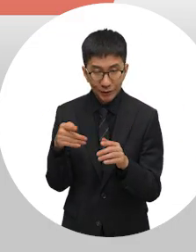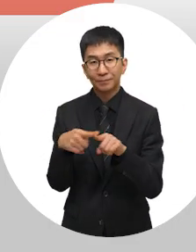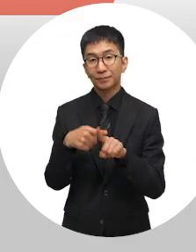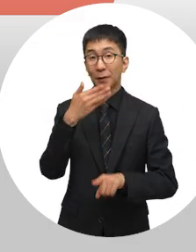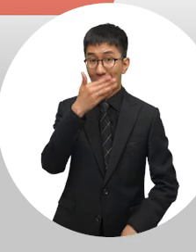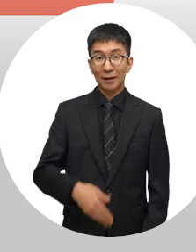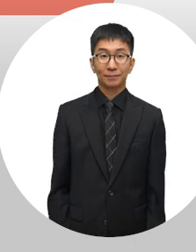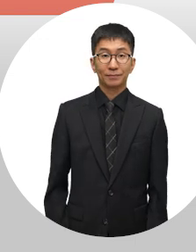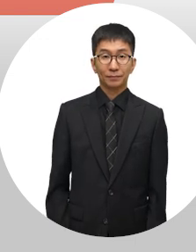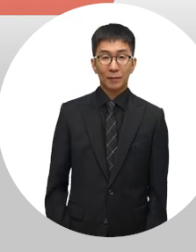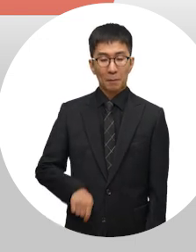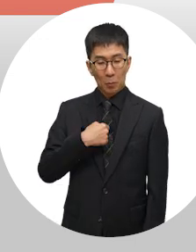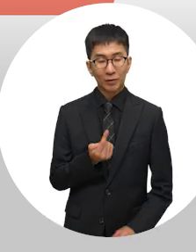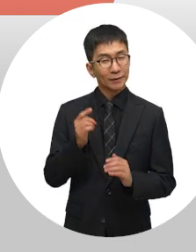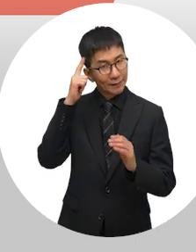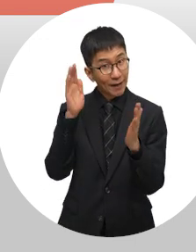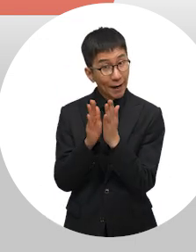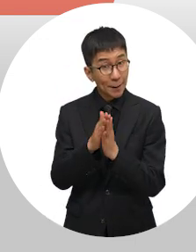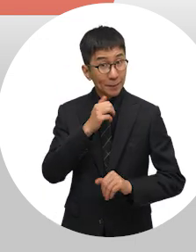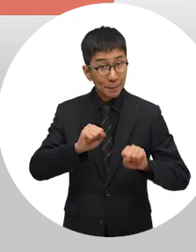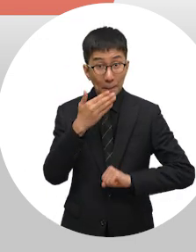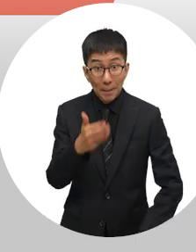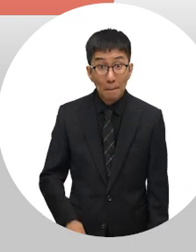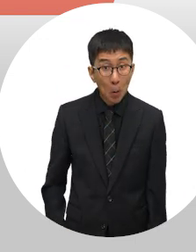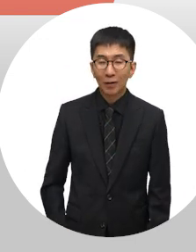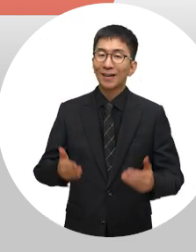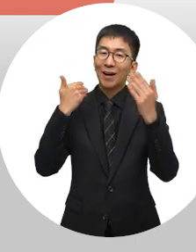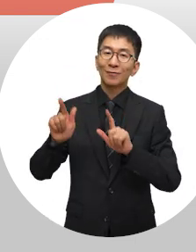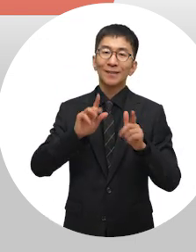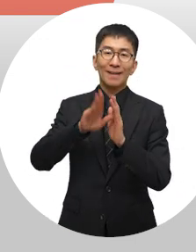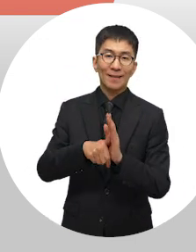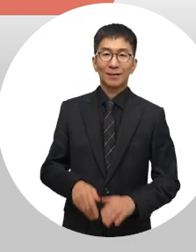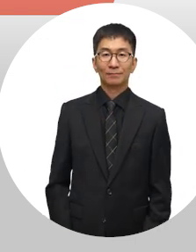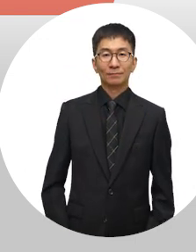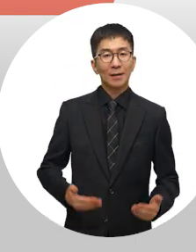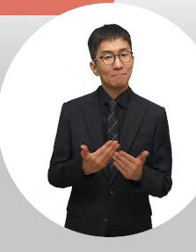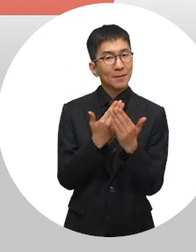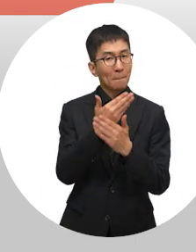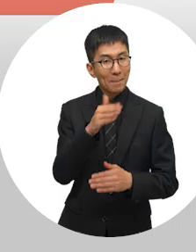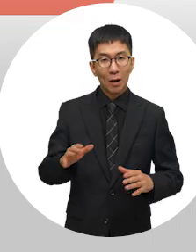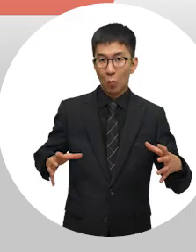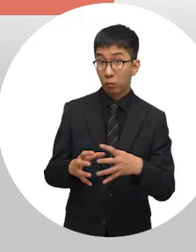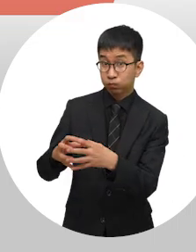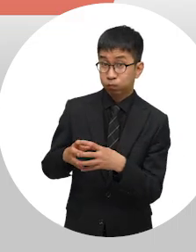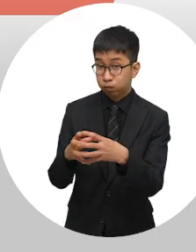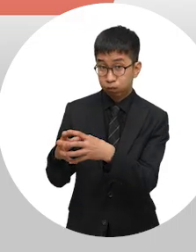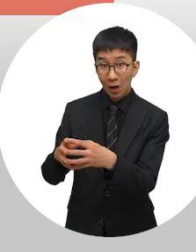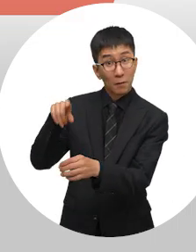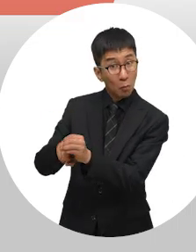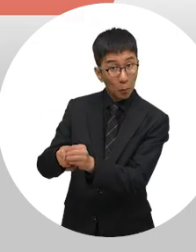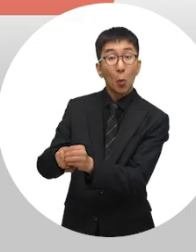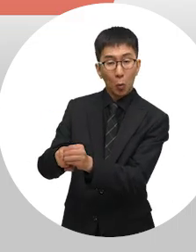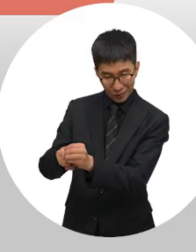정도를 평가합니다. 자기주도성은 주도적 학교생활 참여 과정을 통한 성장 가능성을, 공동체의식은 공동체의